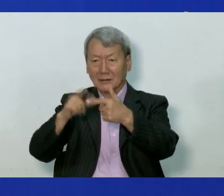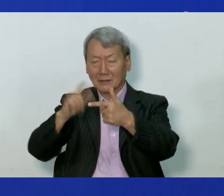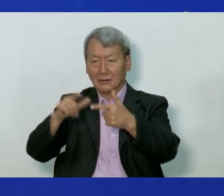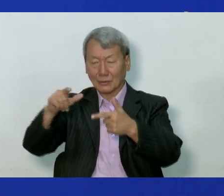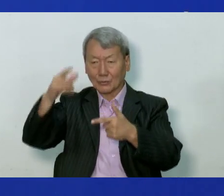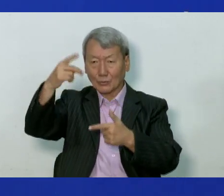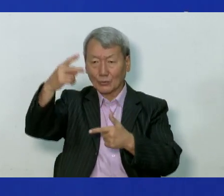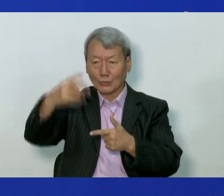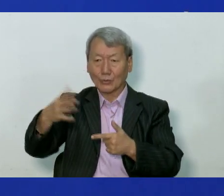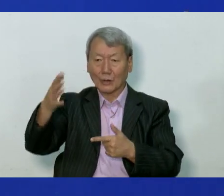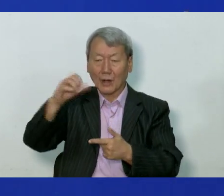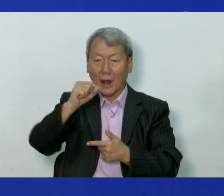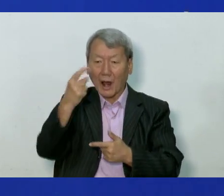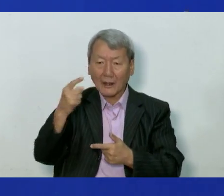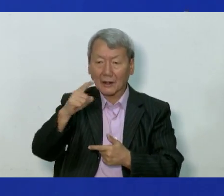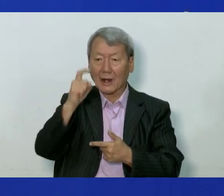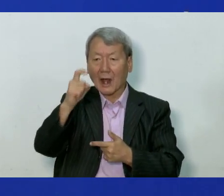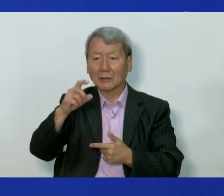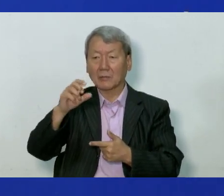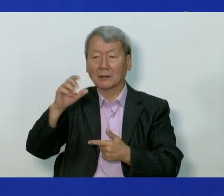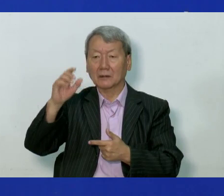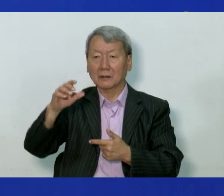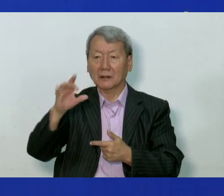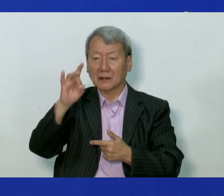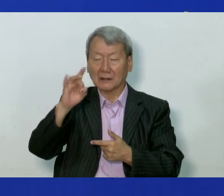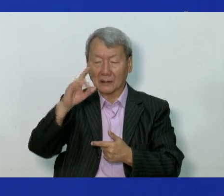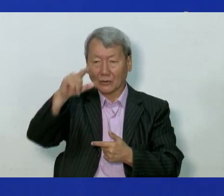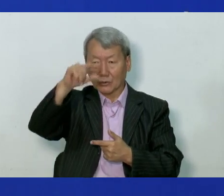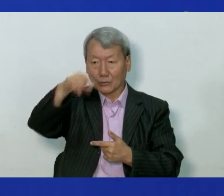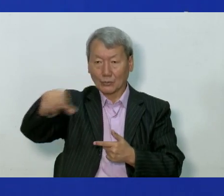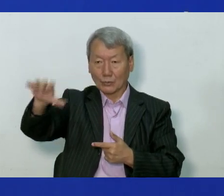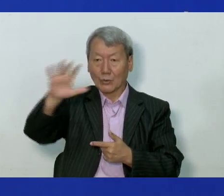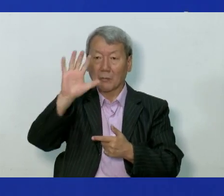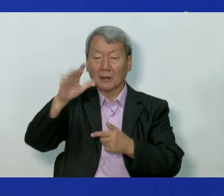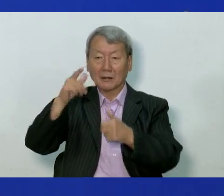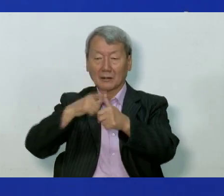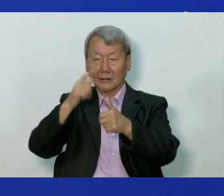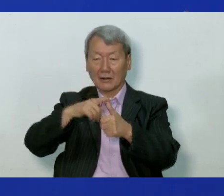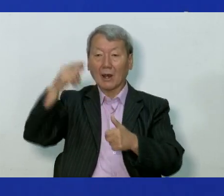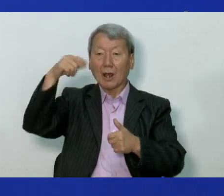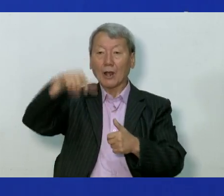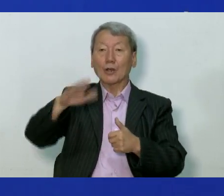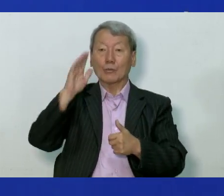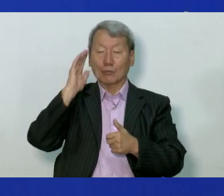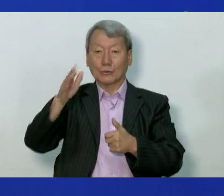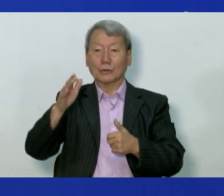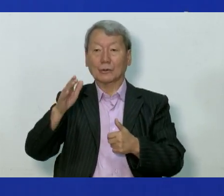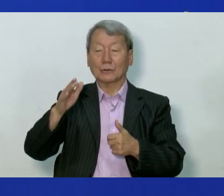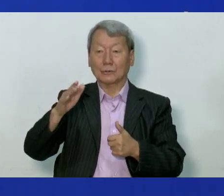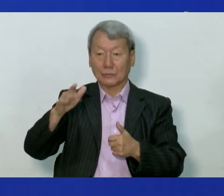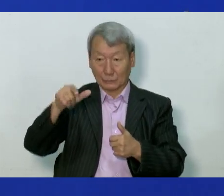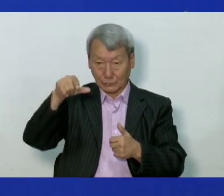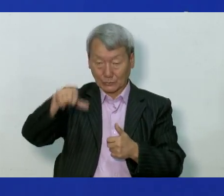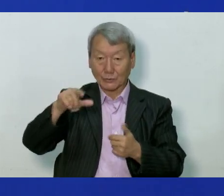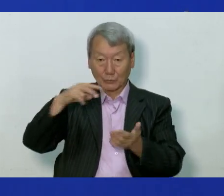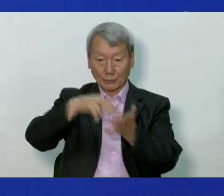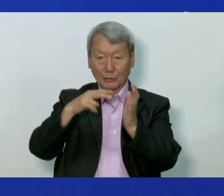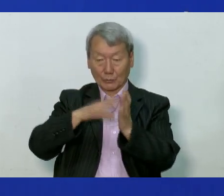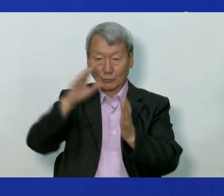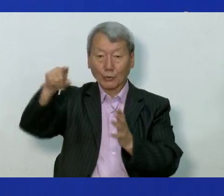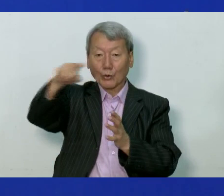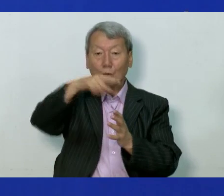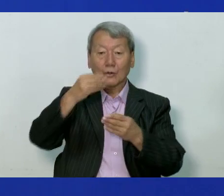банкы. Калган акча каражат боюнча жакынкы арада аукцион өткөрүү дагы